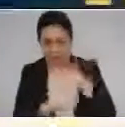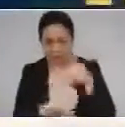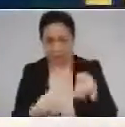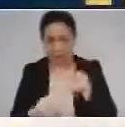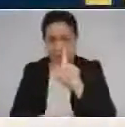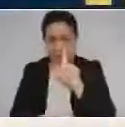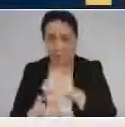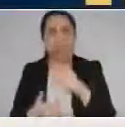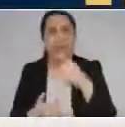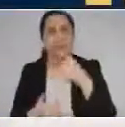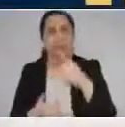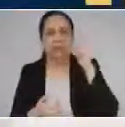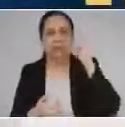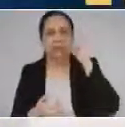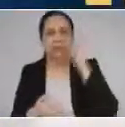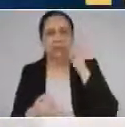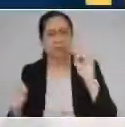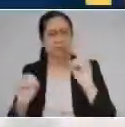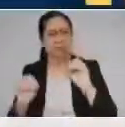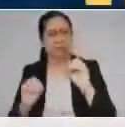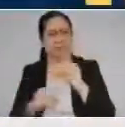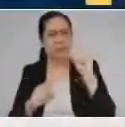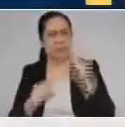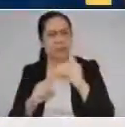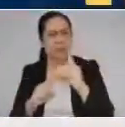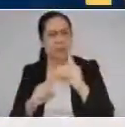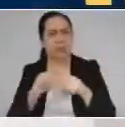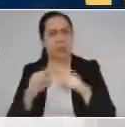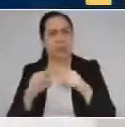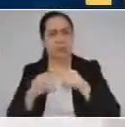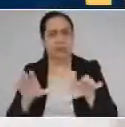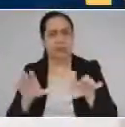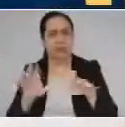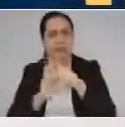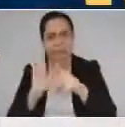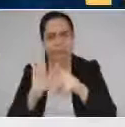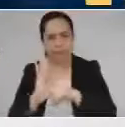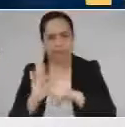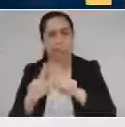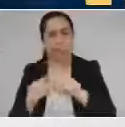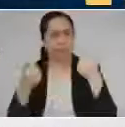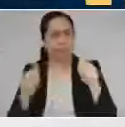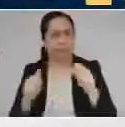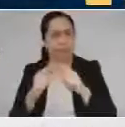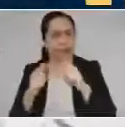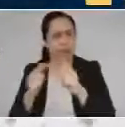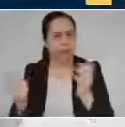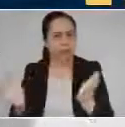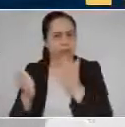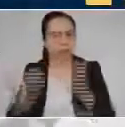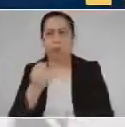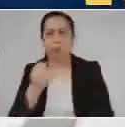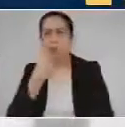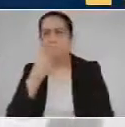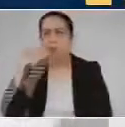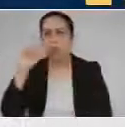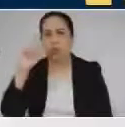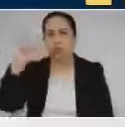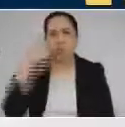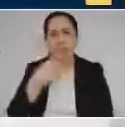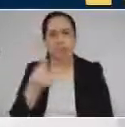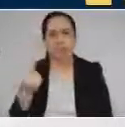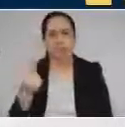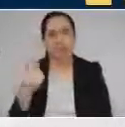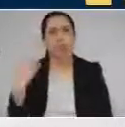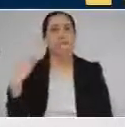kanilang opisyal na pahayag, mariing kinontra ng PCP ang ginawang pamamahagi sa publiko ng dalawang mambabatas ng Ivermectin